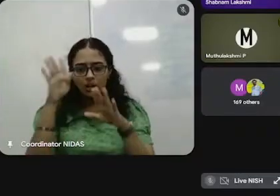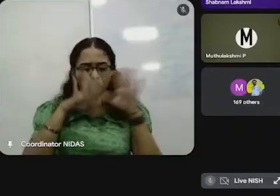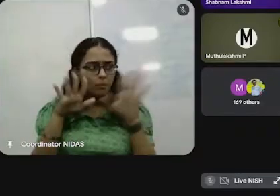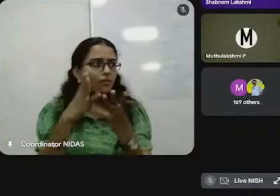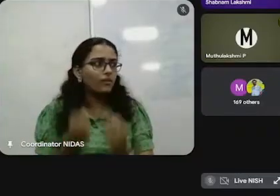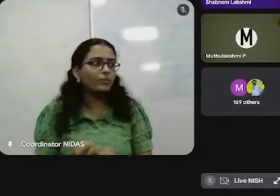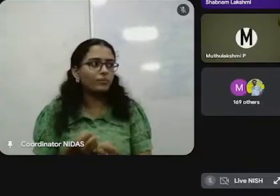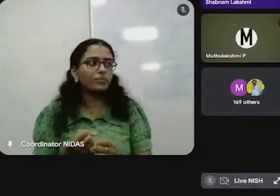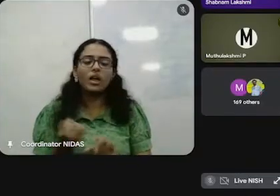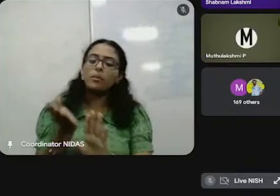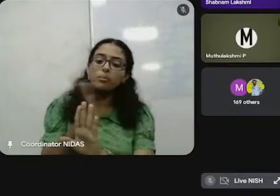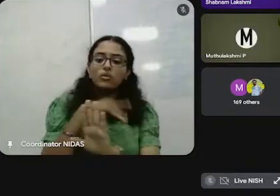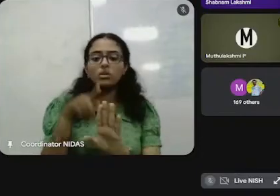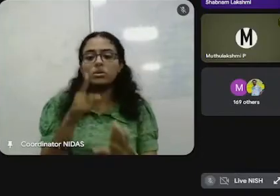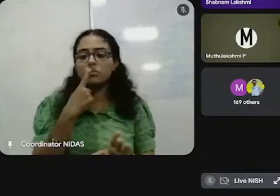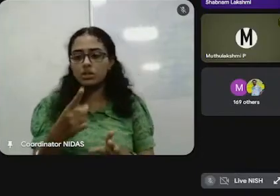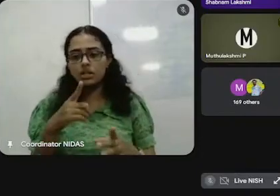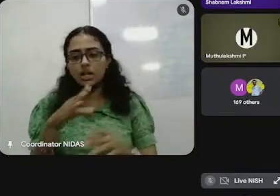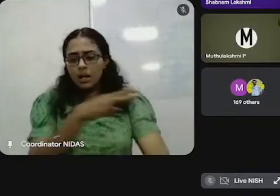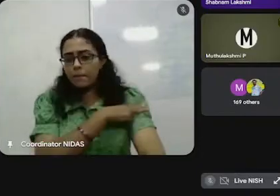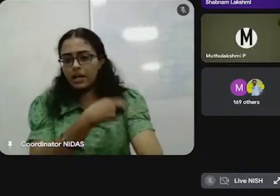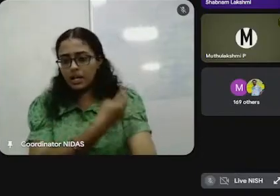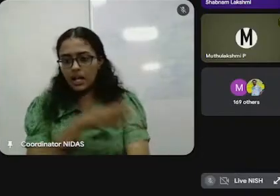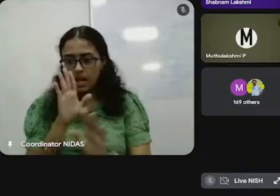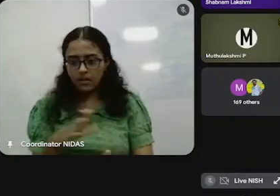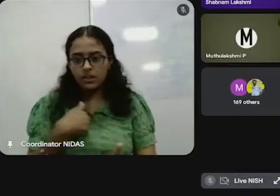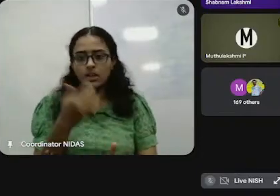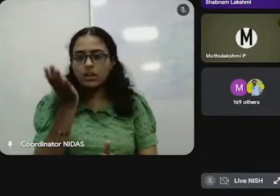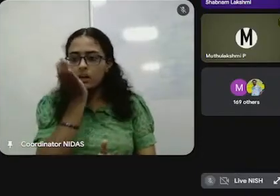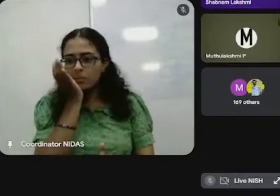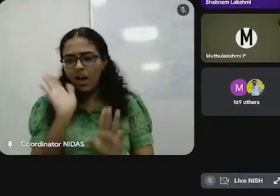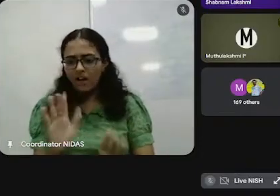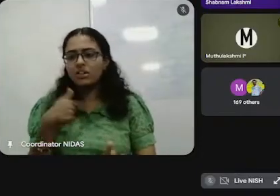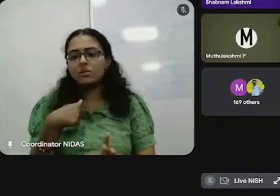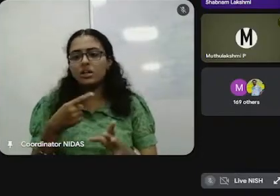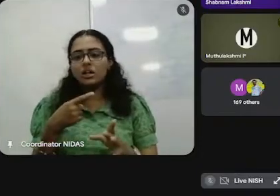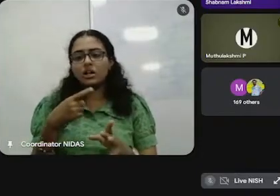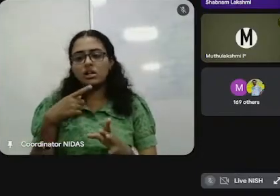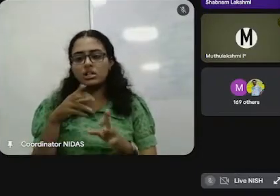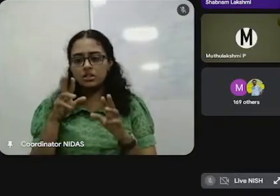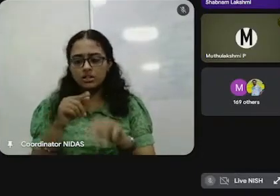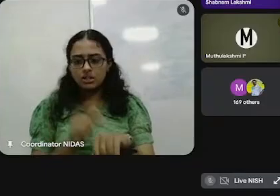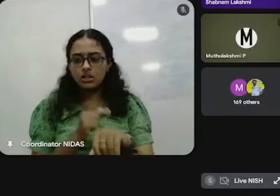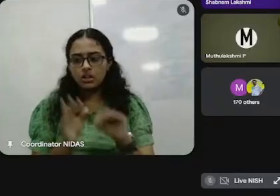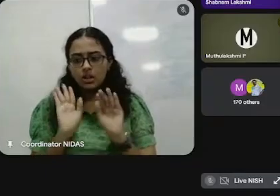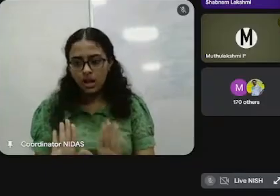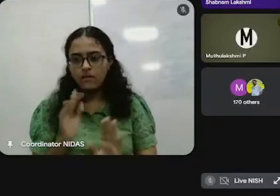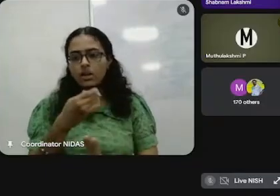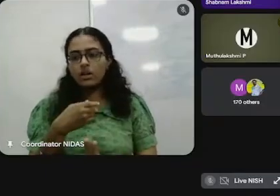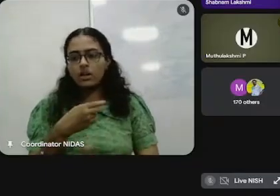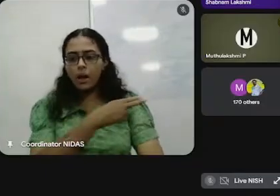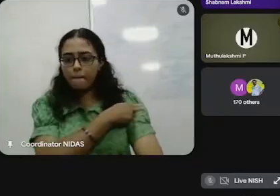നമ്മൾ മുമ്പേ പറഞ്ഞ പോലെ മറ്റ് മെഡിക്കൽ കണ്ടീഷൻസ് ഉണ്ടെങ്കിൽ ഇതിന് സാധ്യത ഉണ്ടെന്നുള്ളത് ശരിയാണ്. പക്ഷെ ഇങ്ങനത്തെ കാര്യങ്ങളൊക്കെ കുറച്ചുകൂടെ മാനേജ്